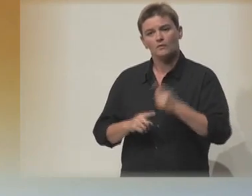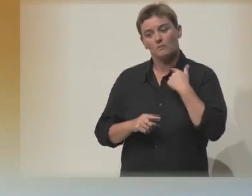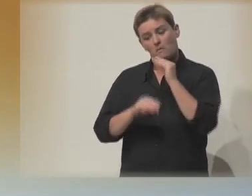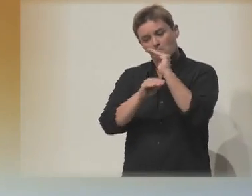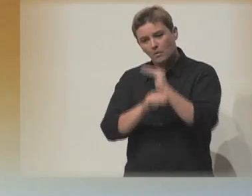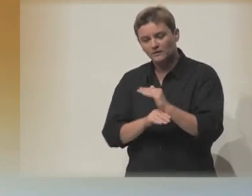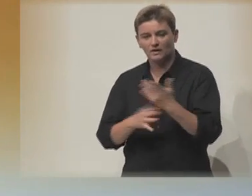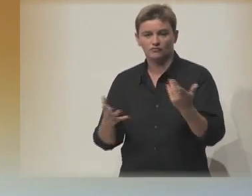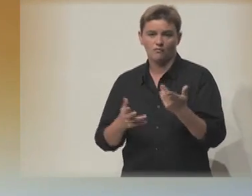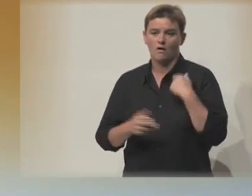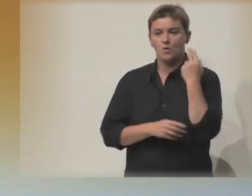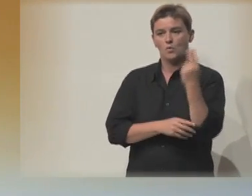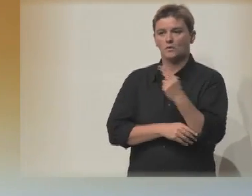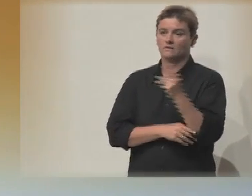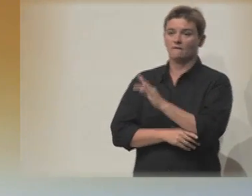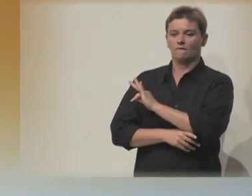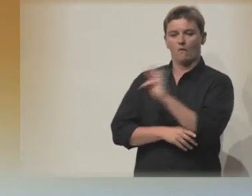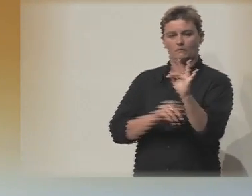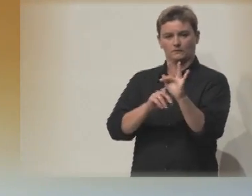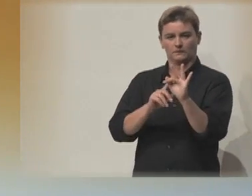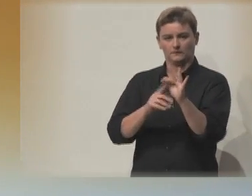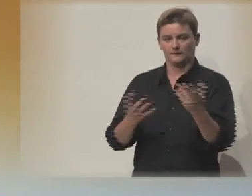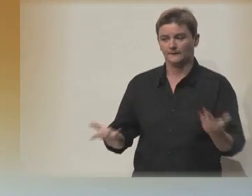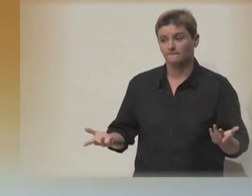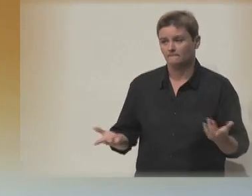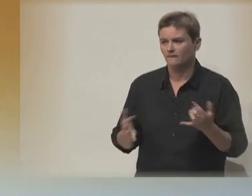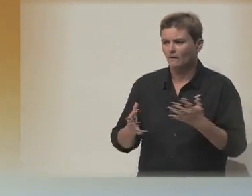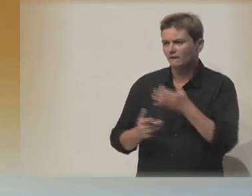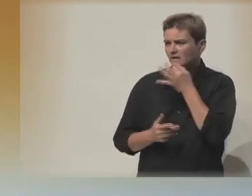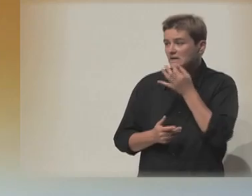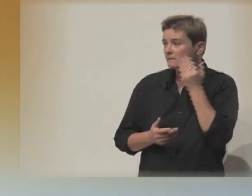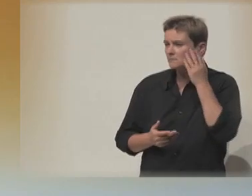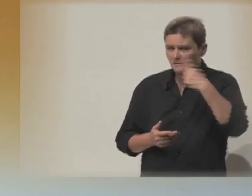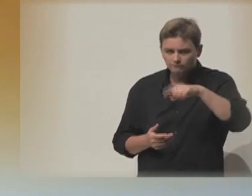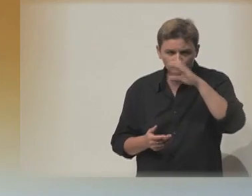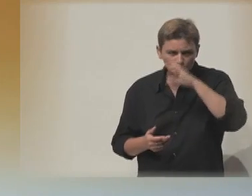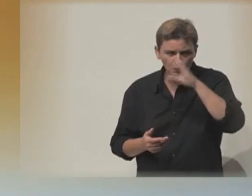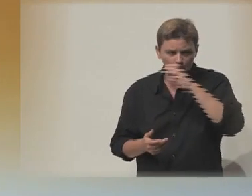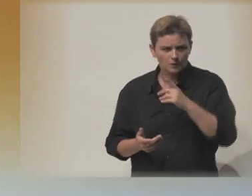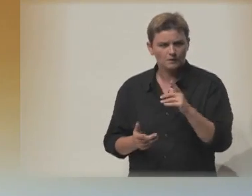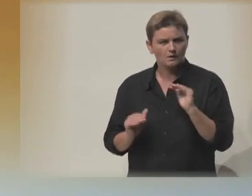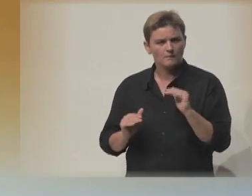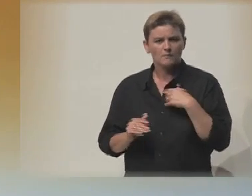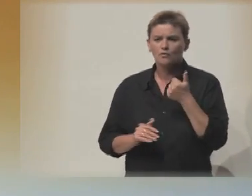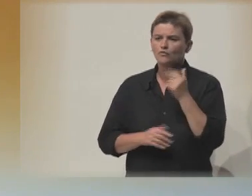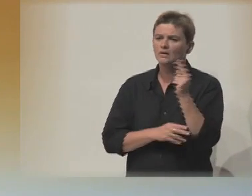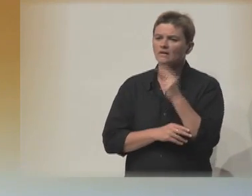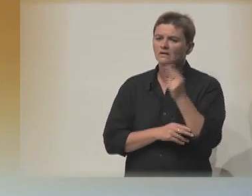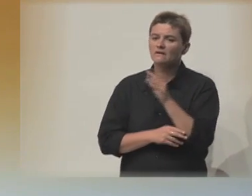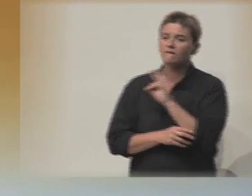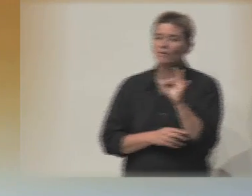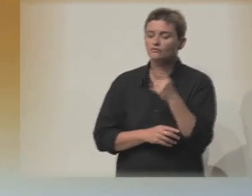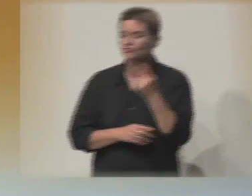de l'université française. Ce que vous me permettez de rappeler, pour ceux qui s'intéressent à ce sujet, que université en France se dit